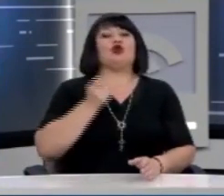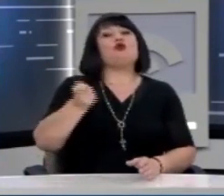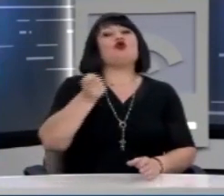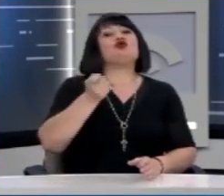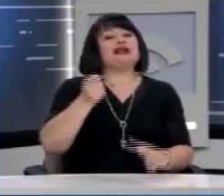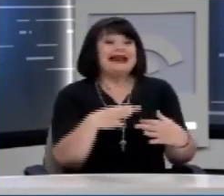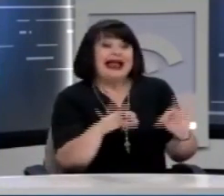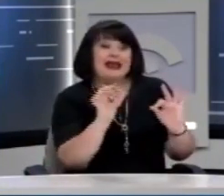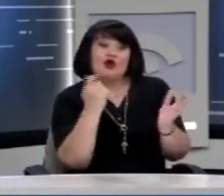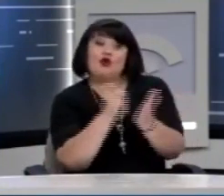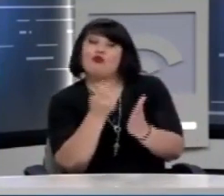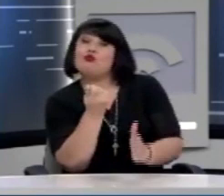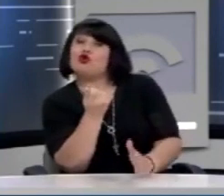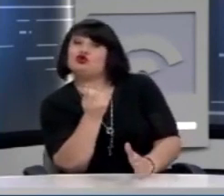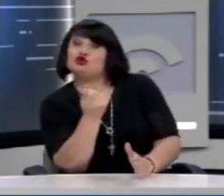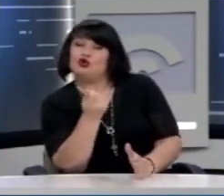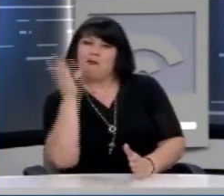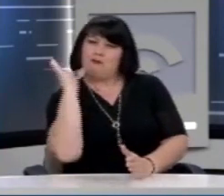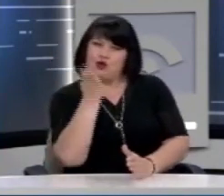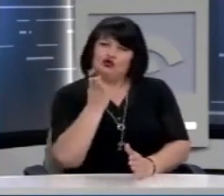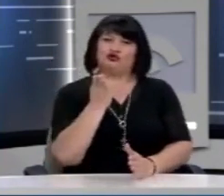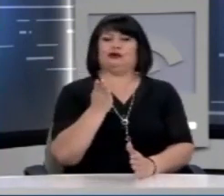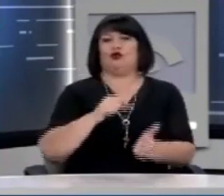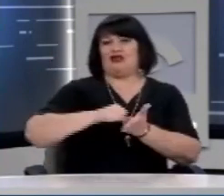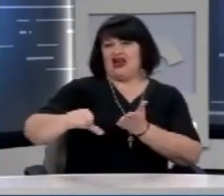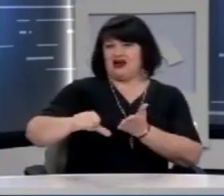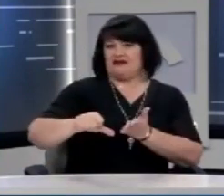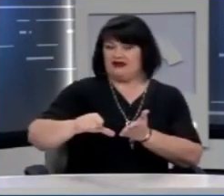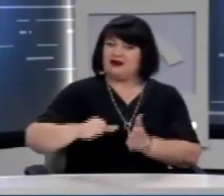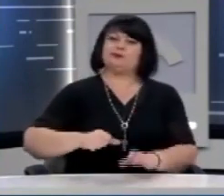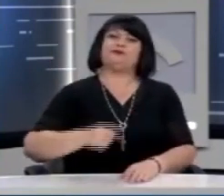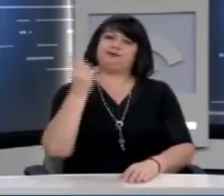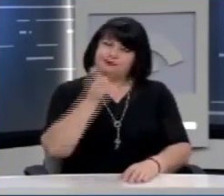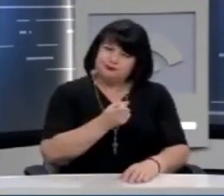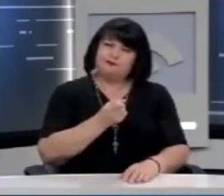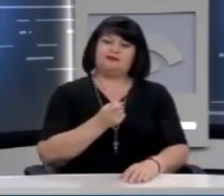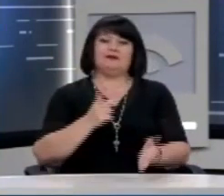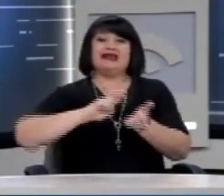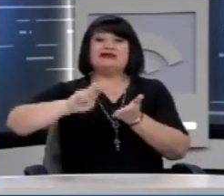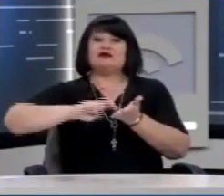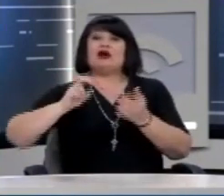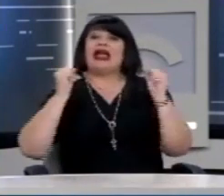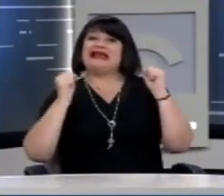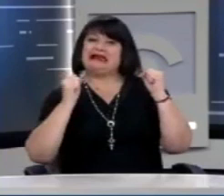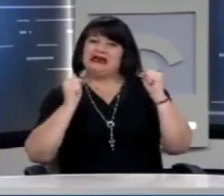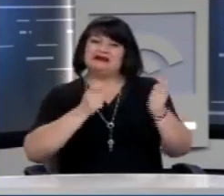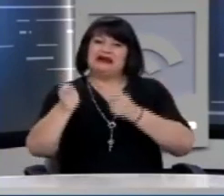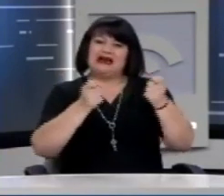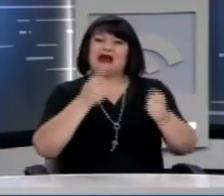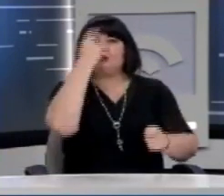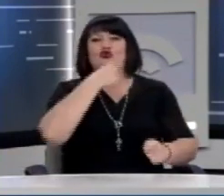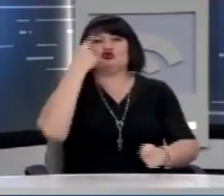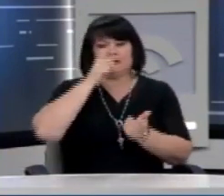οφειλόμενου αρχικού ποσού. Η διαγραφή τόκων και προστήμων και του ποσού που αντιστοιχεί στην εισφορά υγείας και τα χρέη